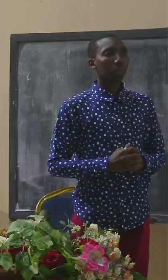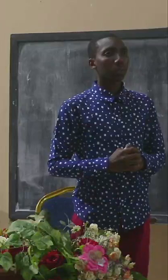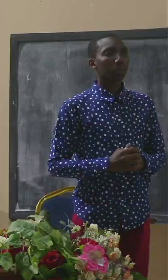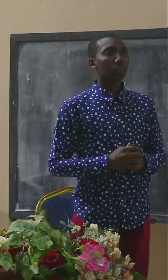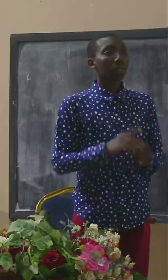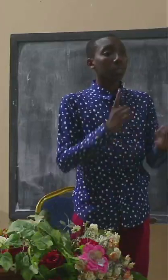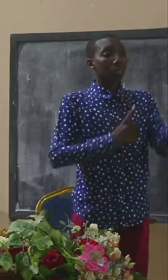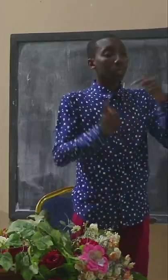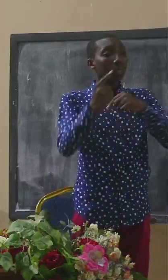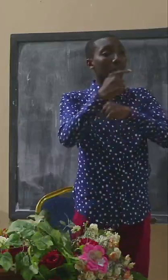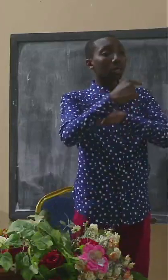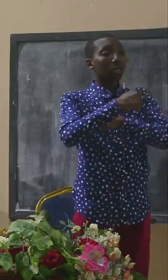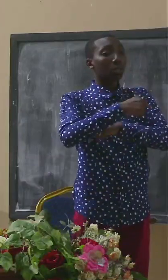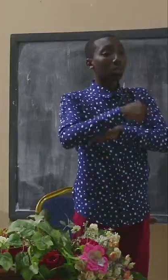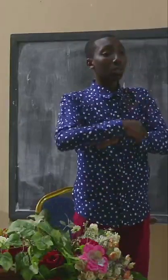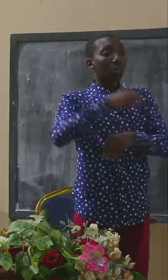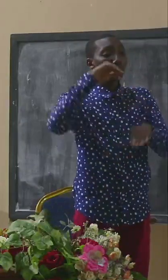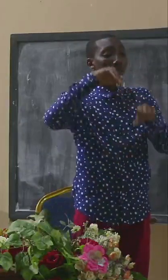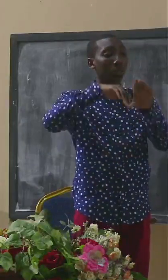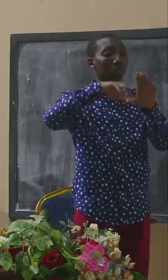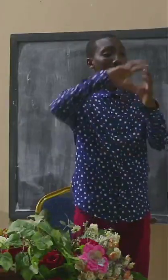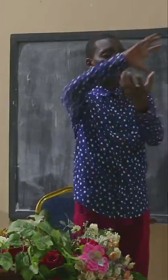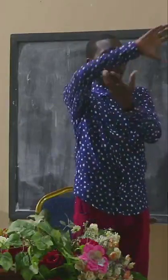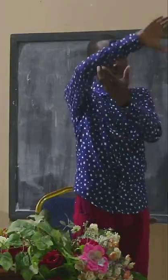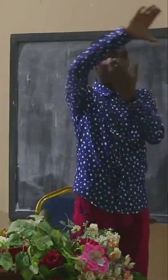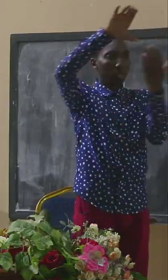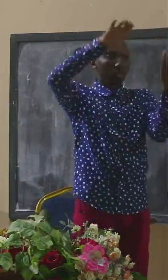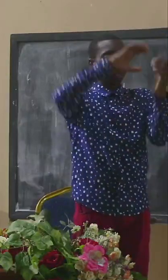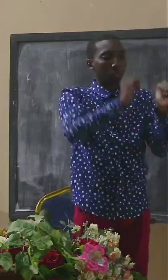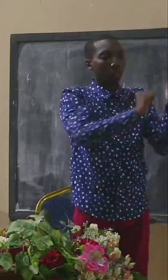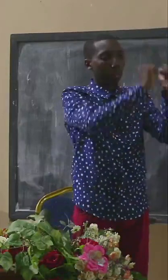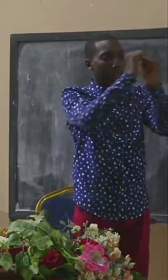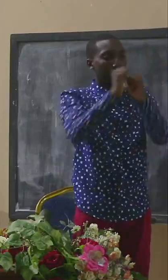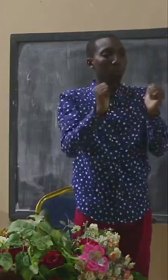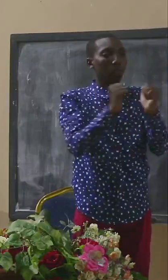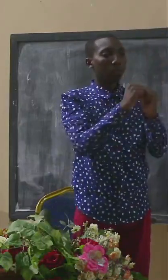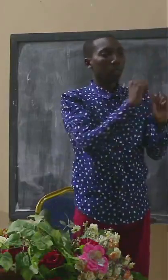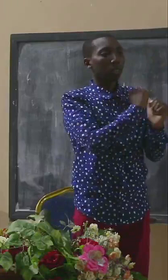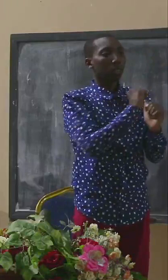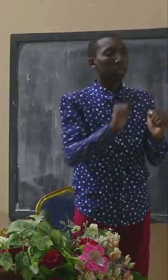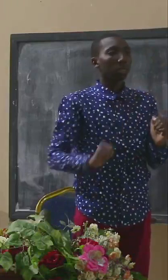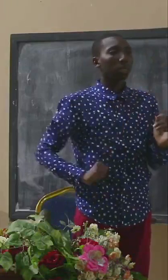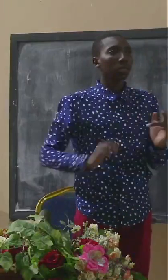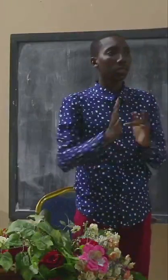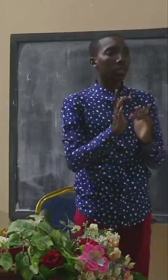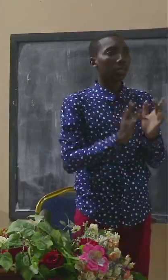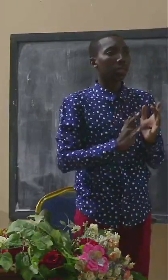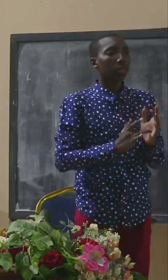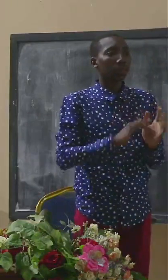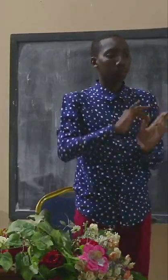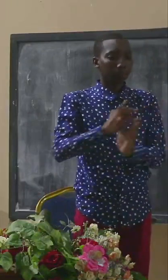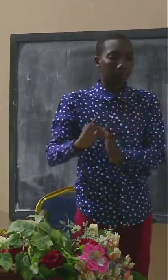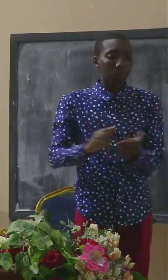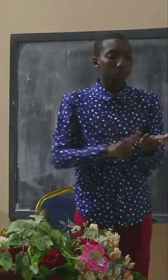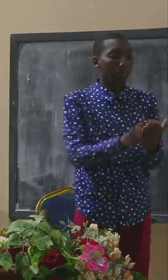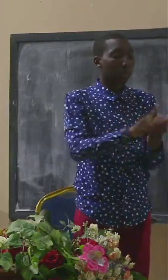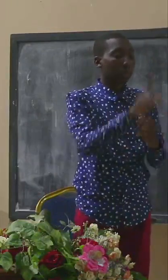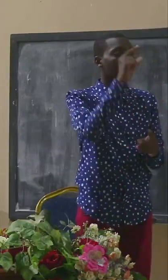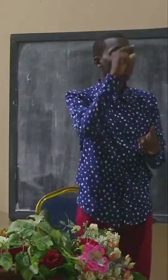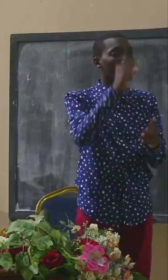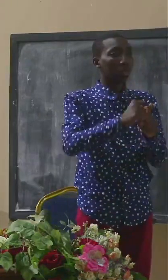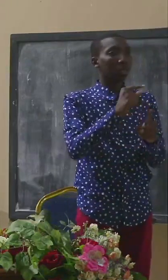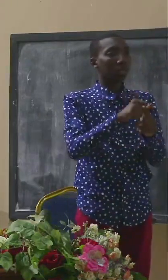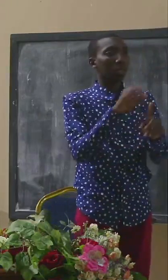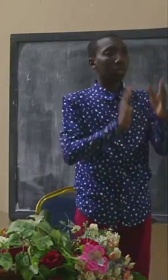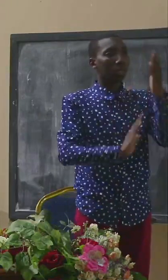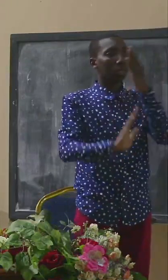Siku ile pale mawinguni. Ce jour-là dans les nuées. Tusome neno la Mungu. Lisons la parole de Dieu.